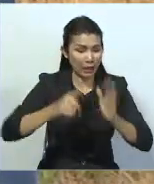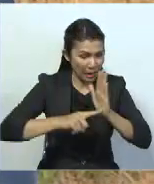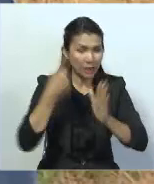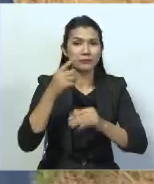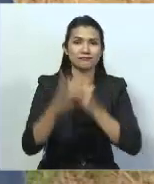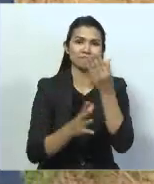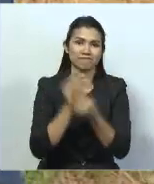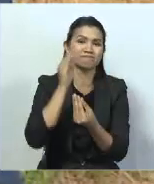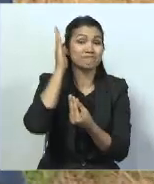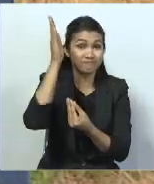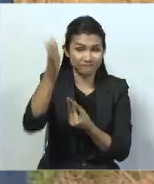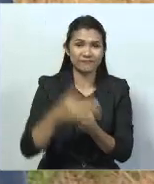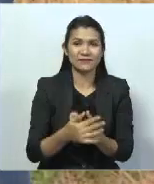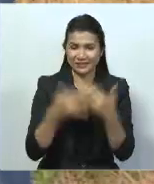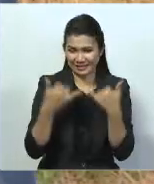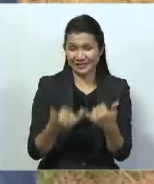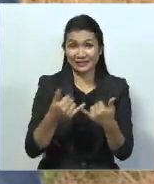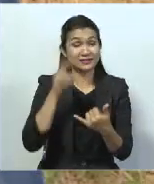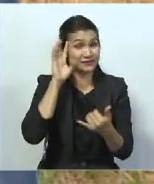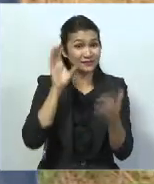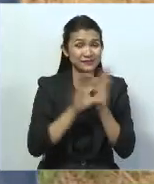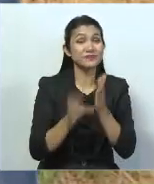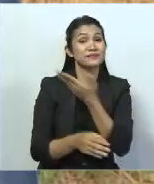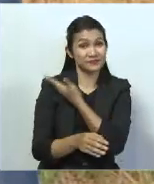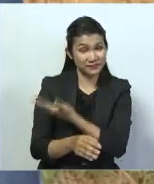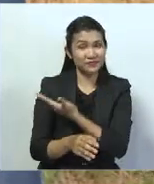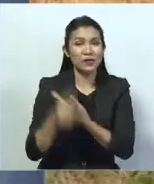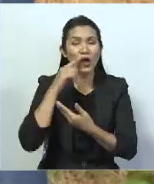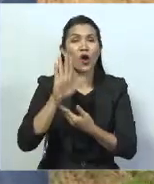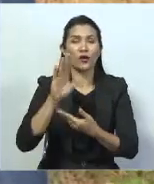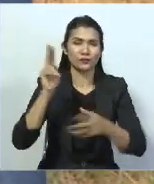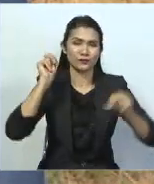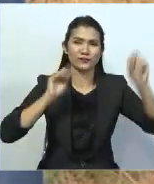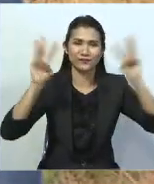นต้นไปค่ะและนี่ก็เป็นบรรยากาศการเก็บเกี่ยวข้าวนะคะของชาวนาจังหวัดนครสวรรค์ค่ะ